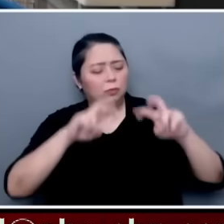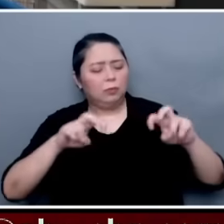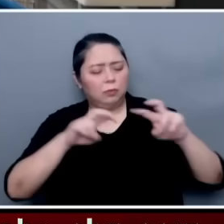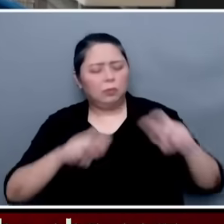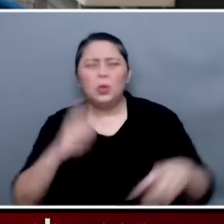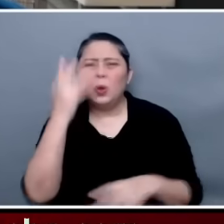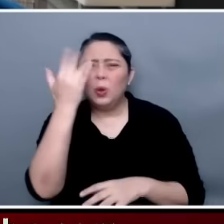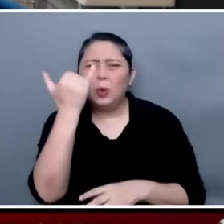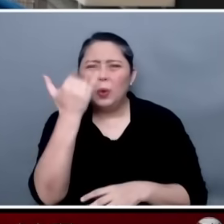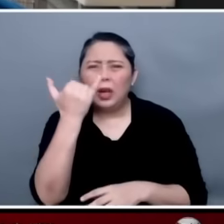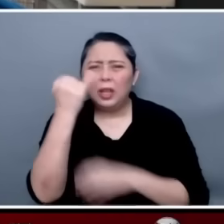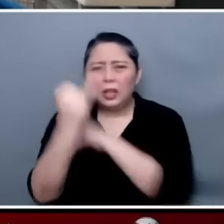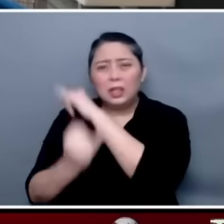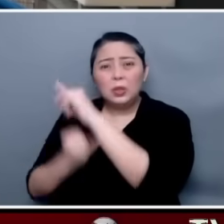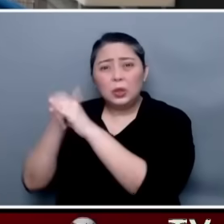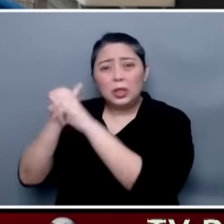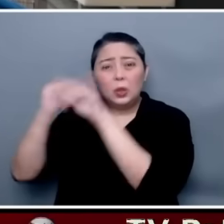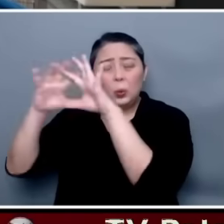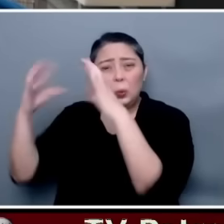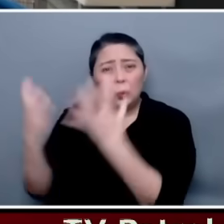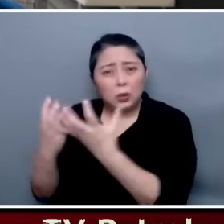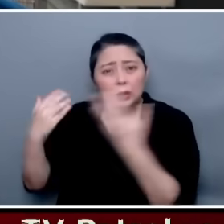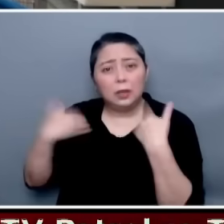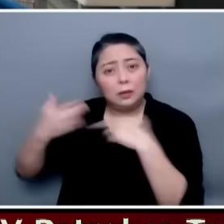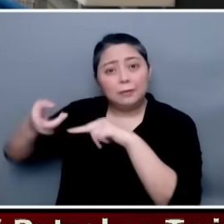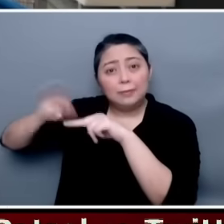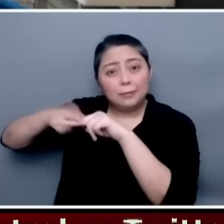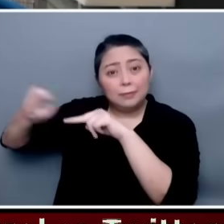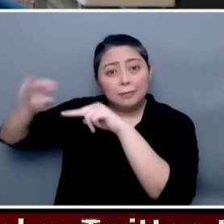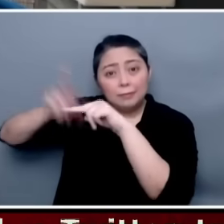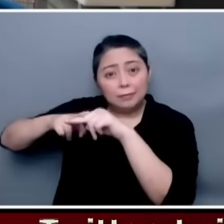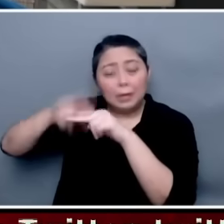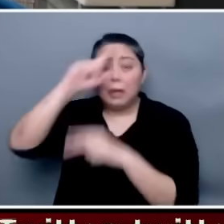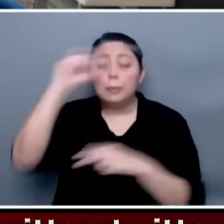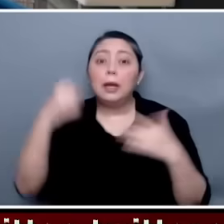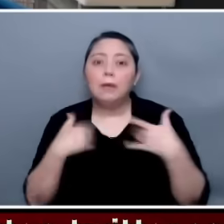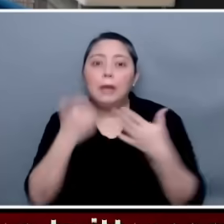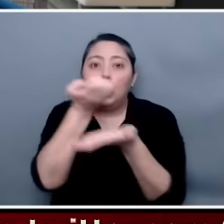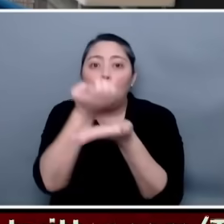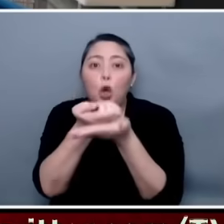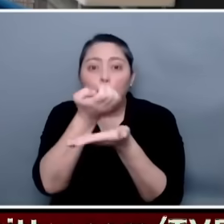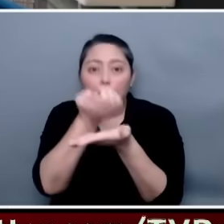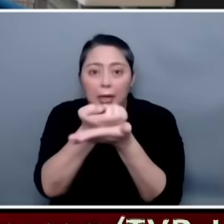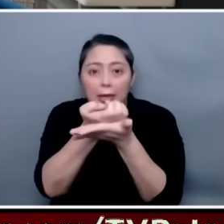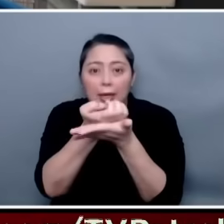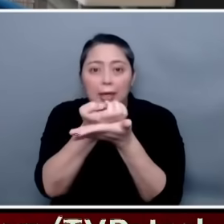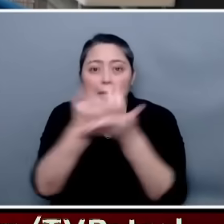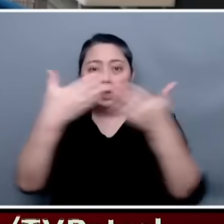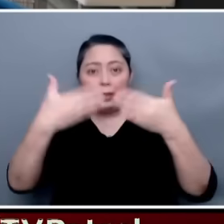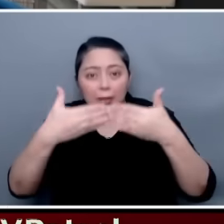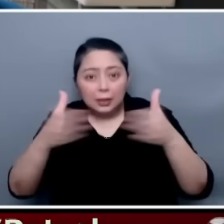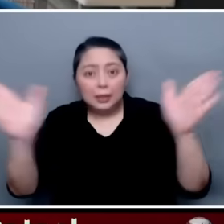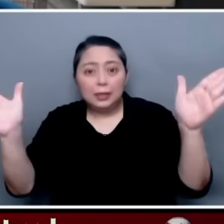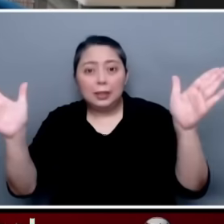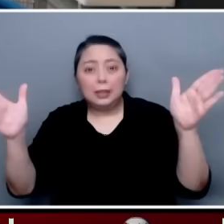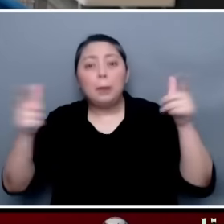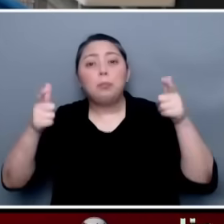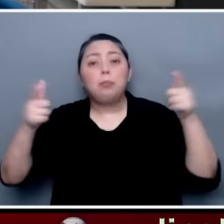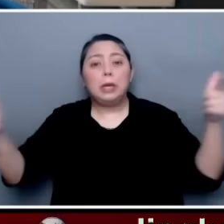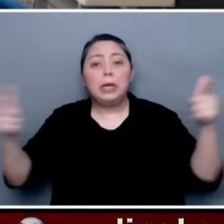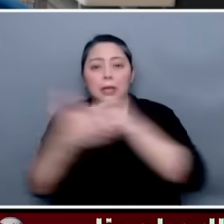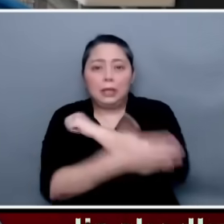market price, it boils down to the economic opening of big countries like China, US,